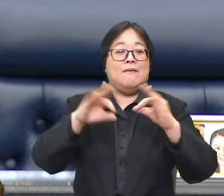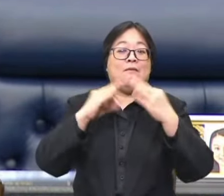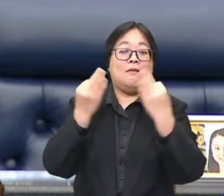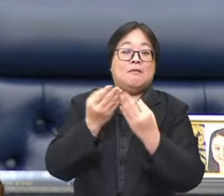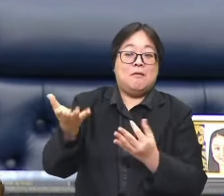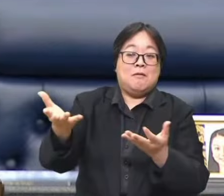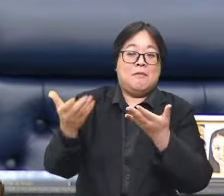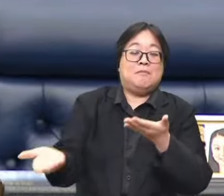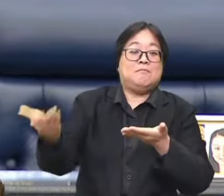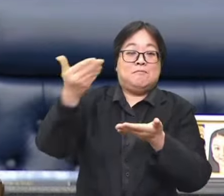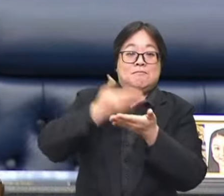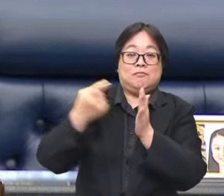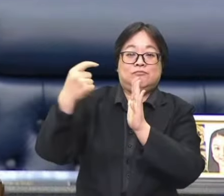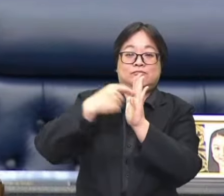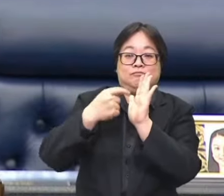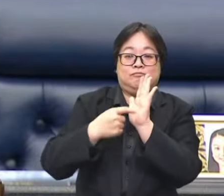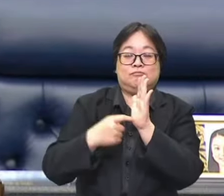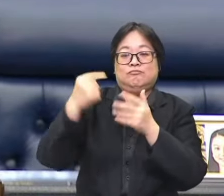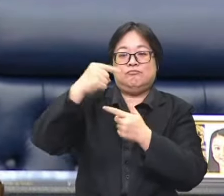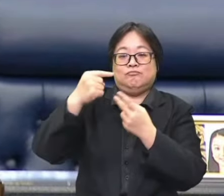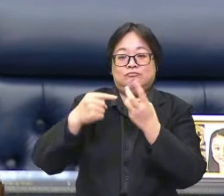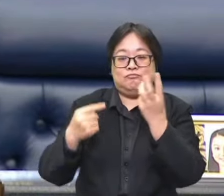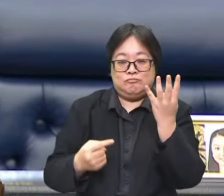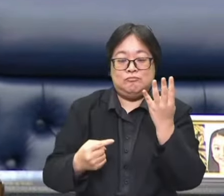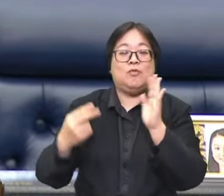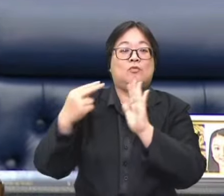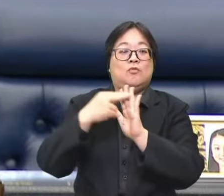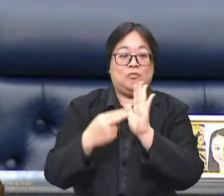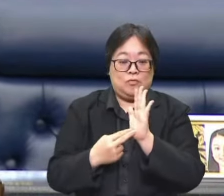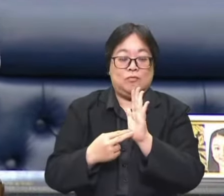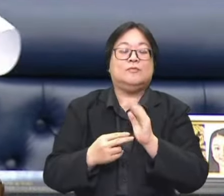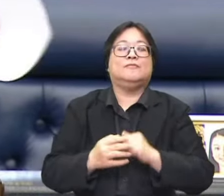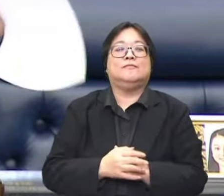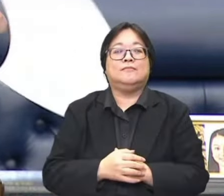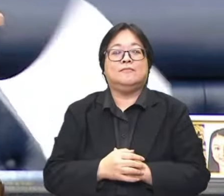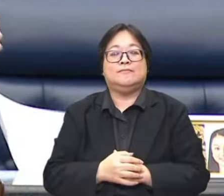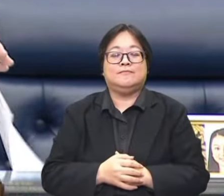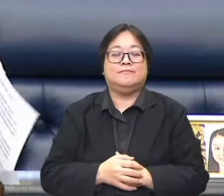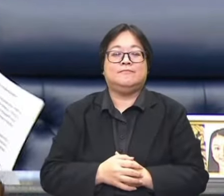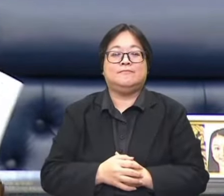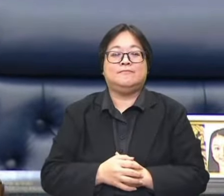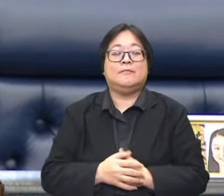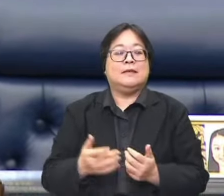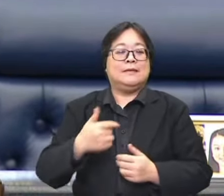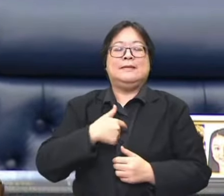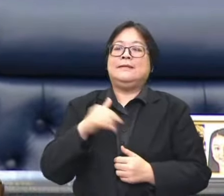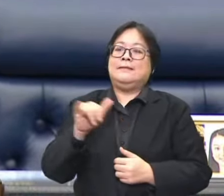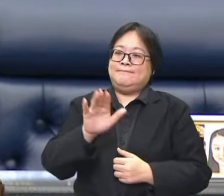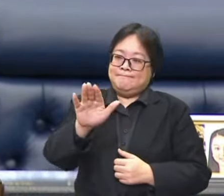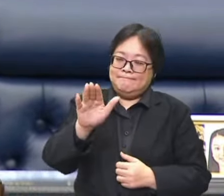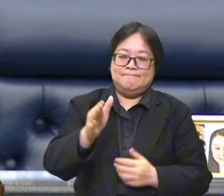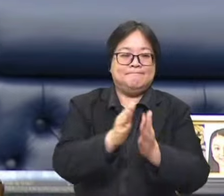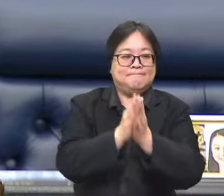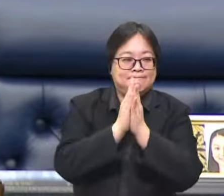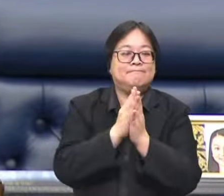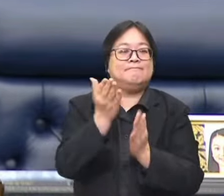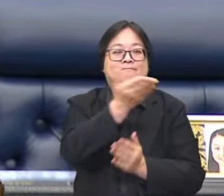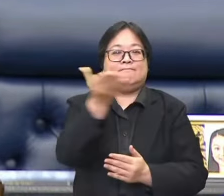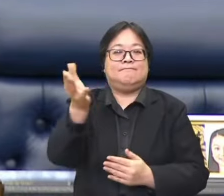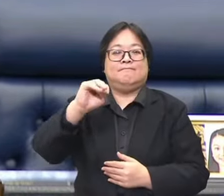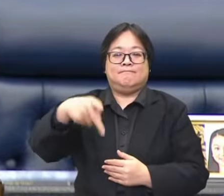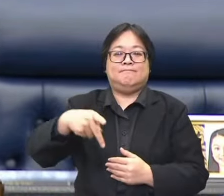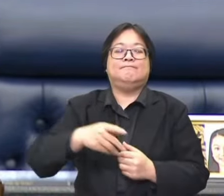mangsa hendak memukakan tuntutan melalui saluran perundangan terhadap agensi yang berkaitan. Saya juga memohon kepada ahli yang